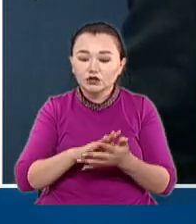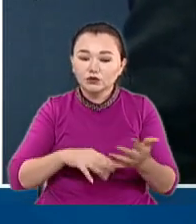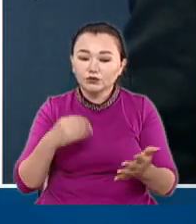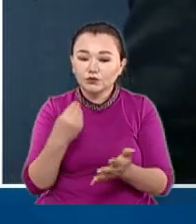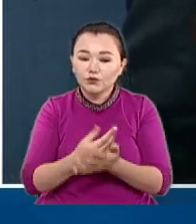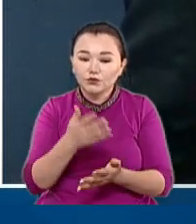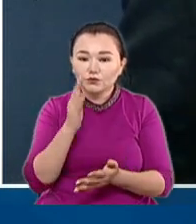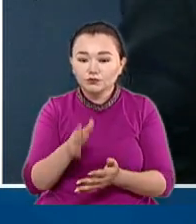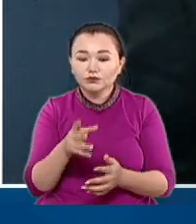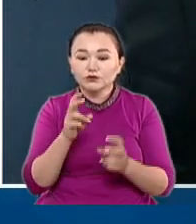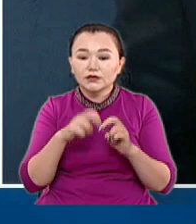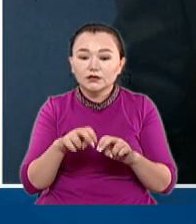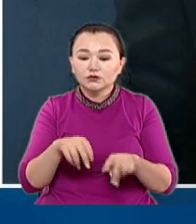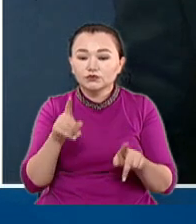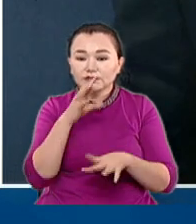ме? Сарапшылар не дейді?